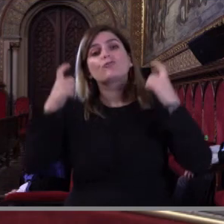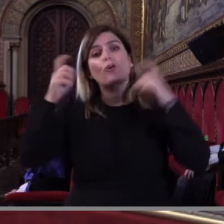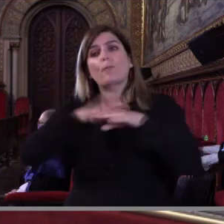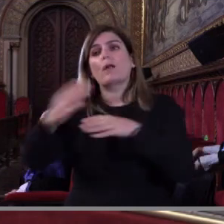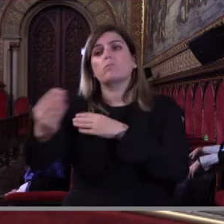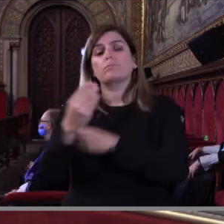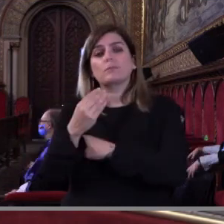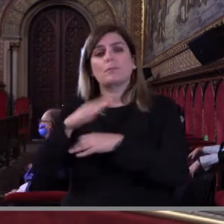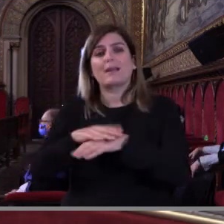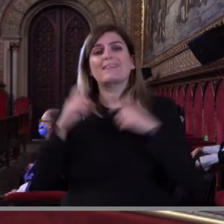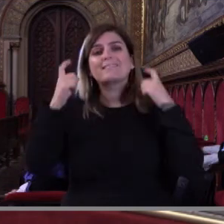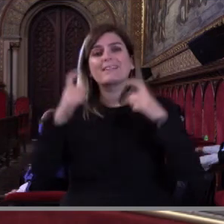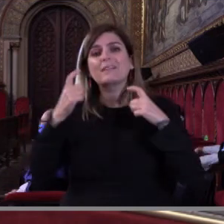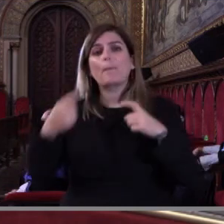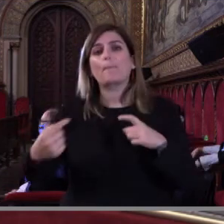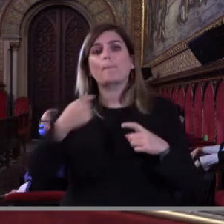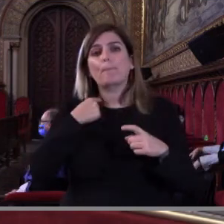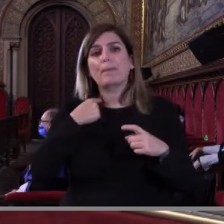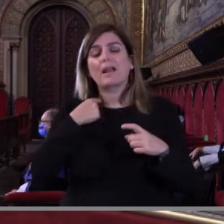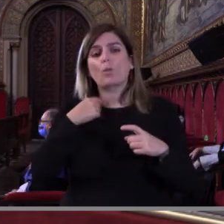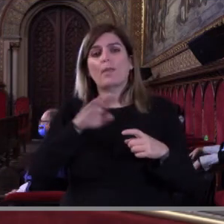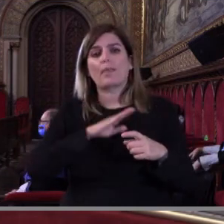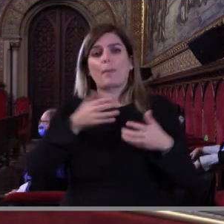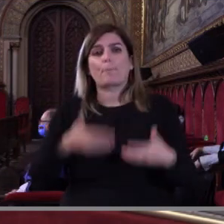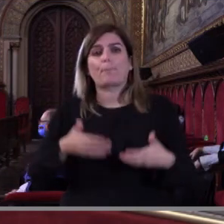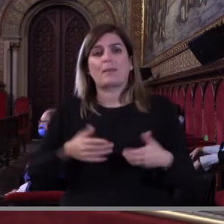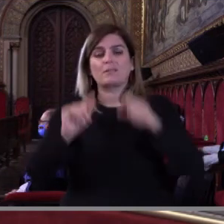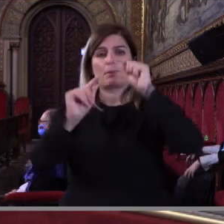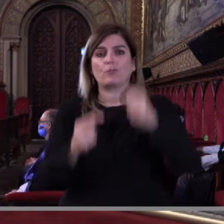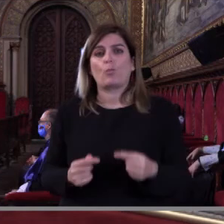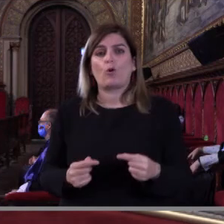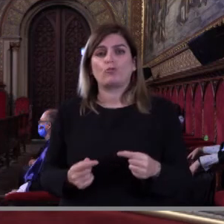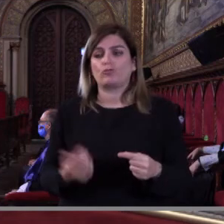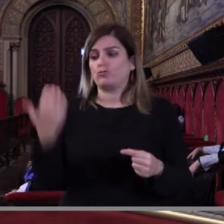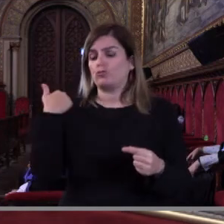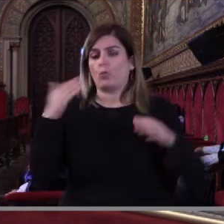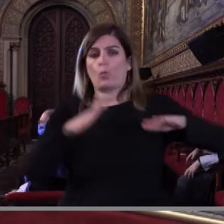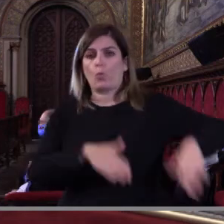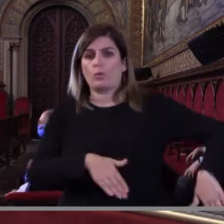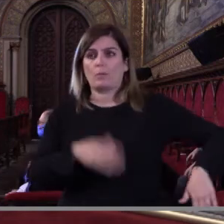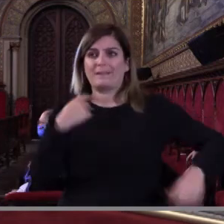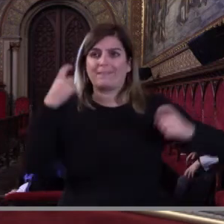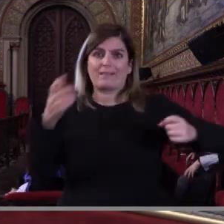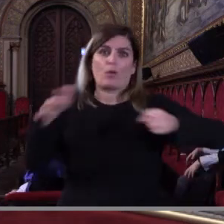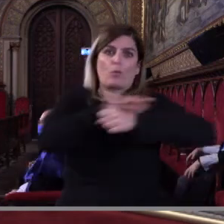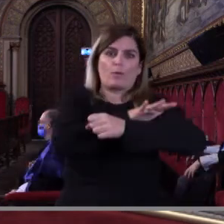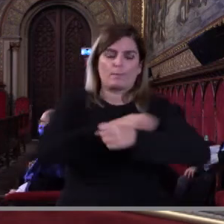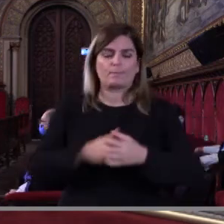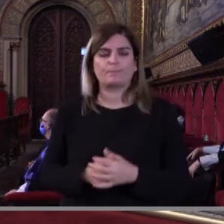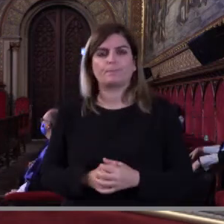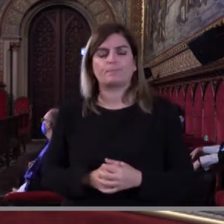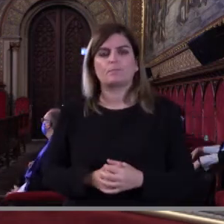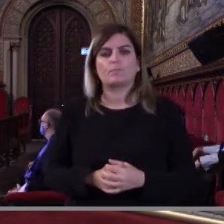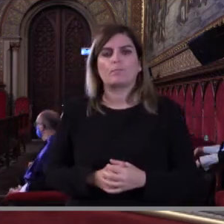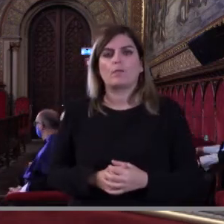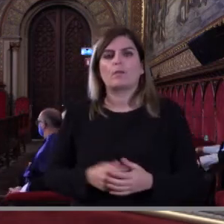inversor per revertir la pèrdua relativa de pes que ha tingut el pressupost d'universitats i recerca en el pressupost en els últims anys. No? I entenem